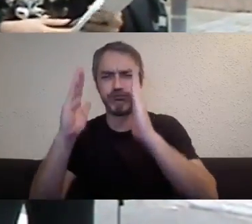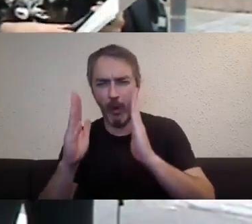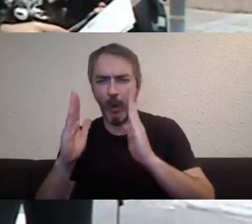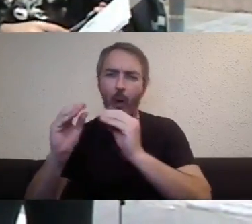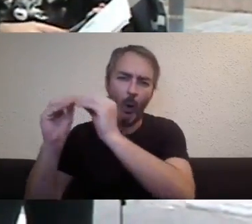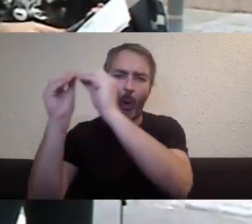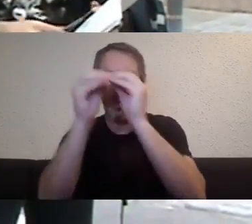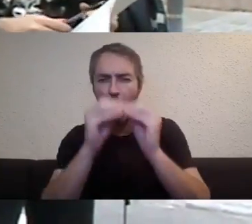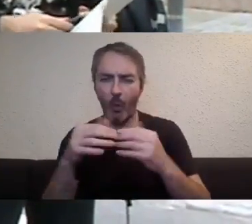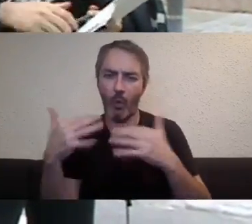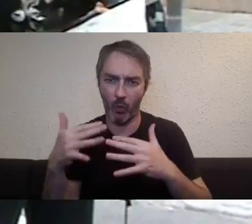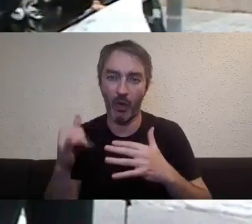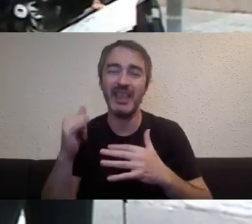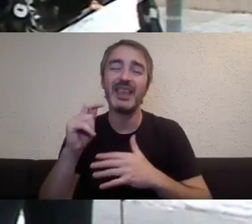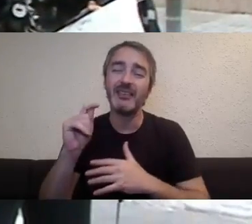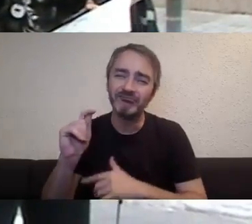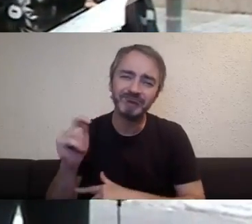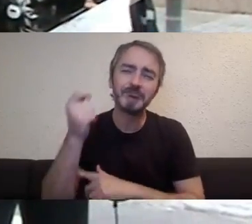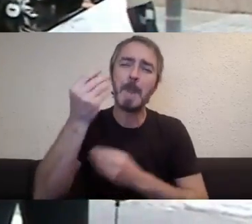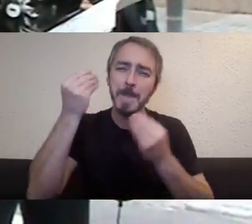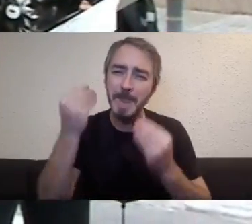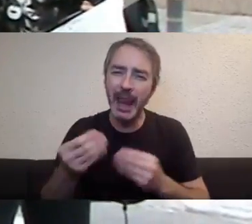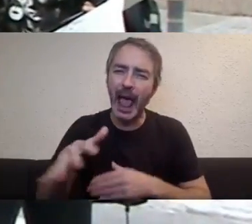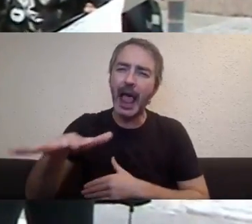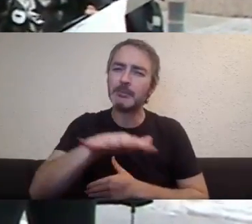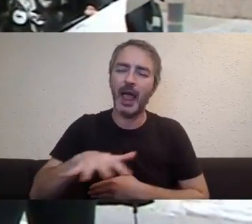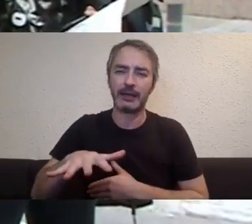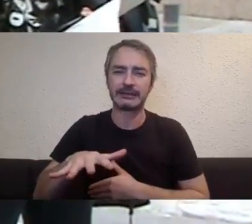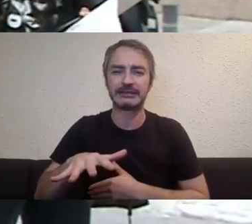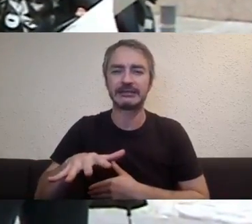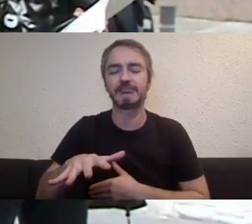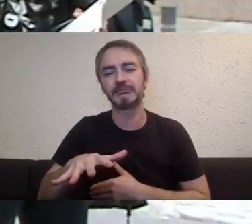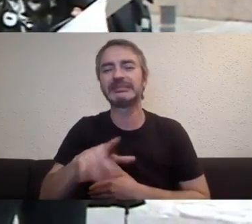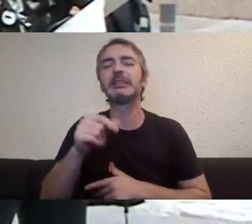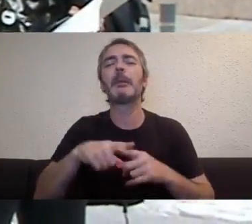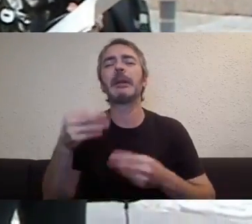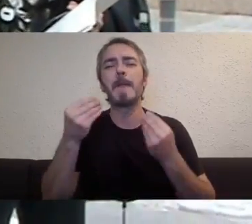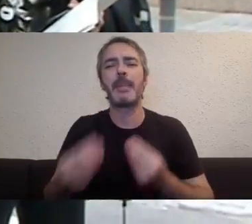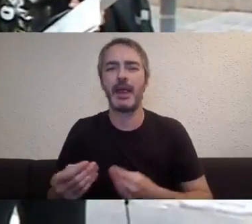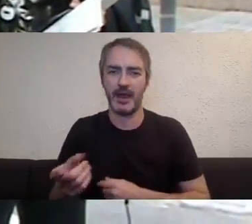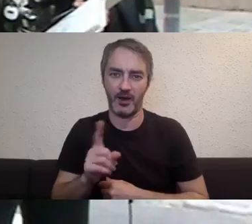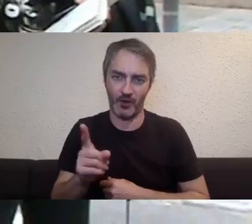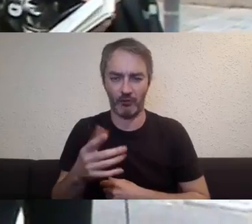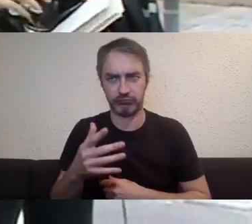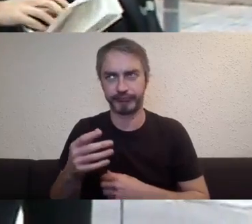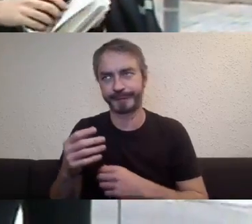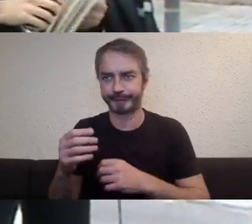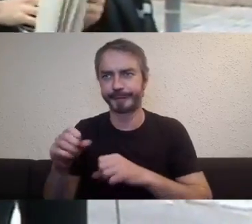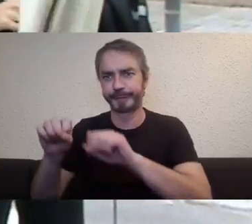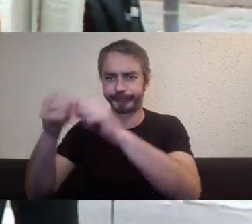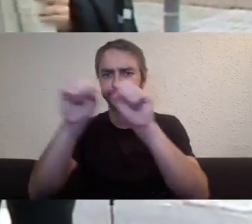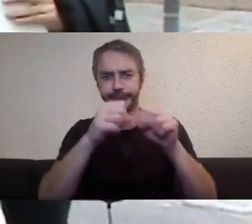feina a l'hora de rehabilitar-ho, i tot i això, tota la feina invertida, tampoc es va aconseguir fer un espai, allò, era un